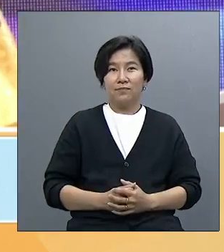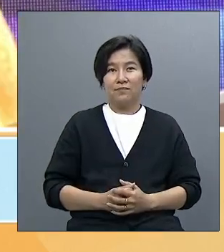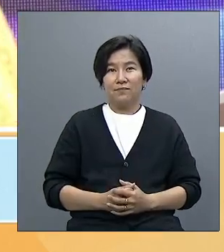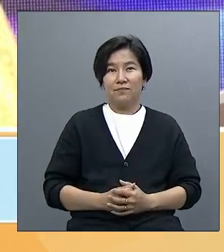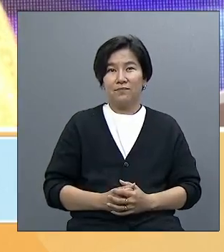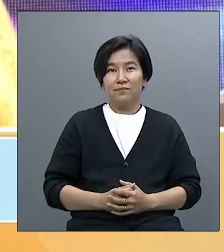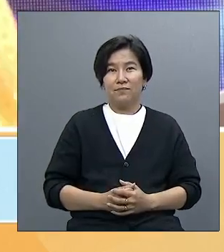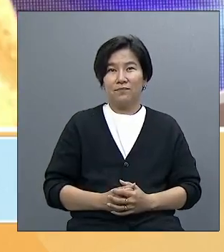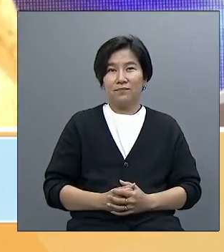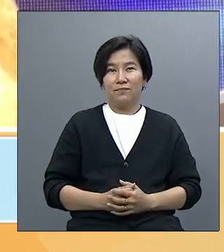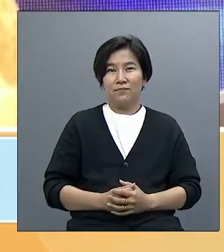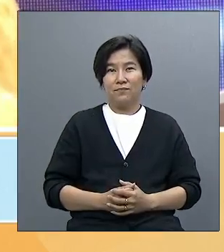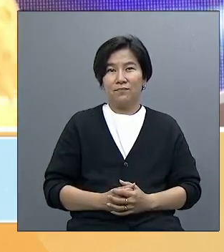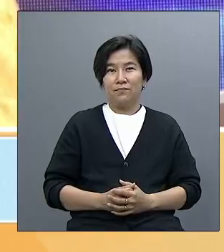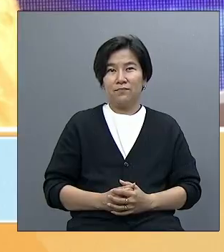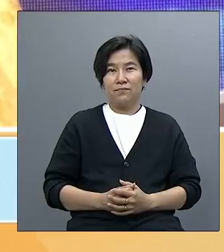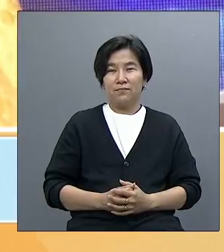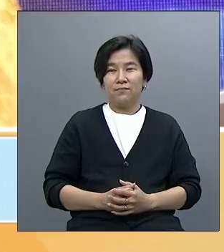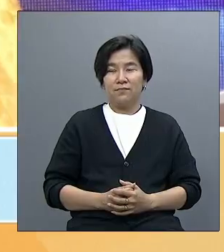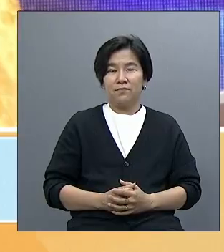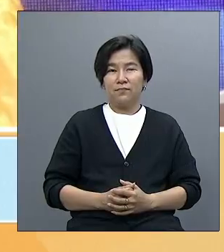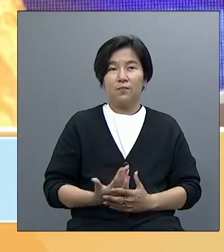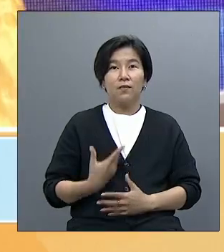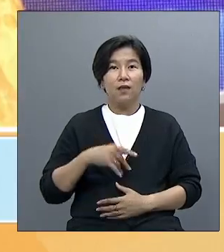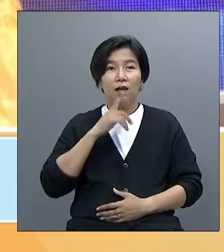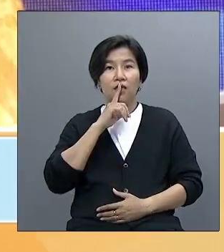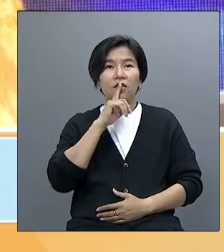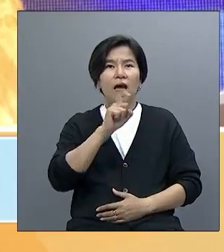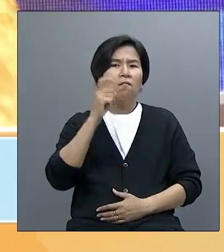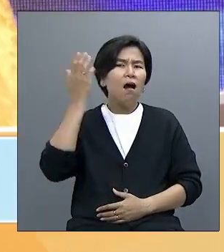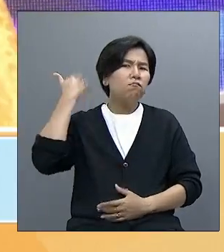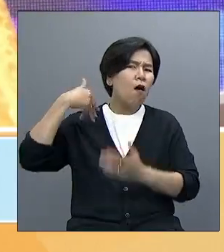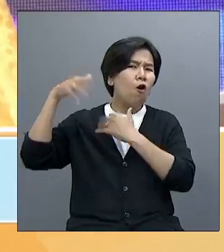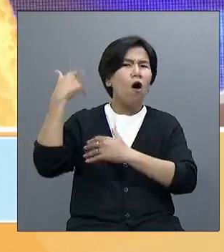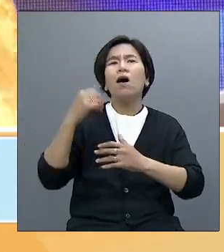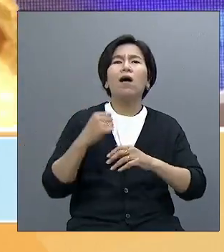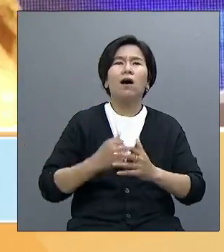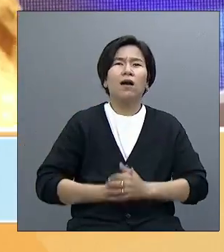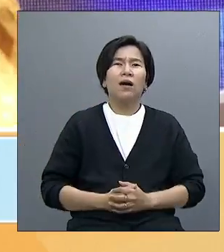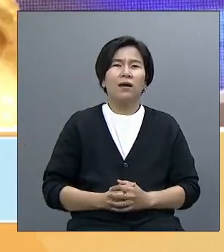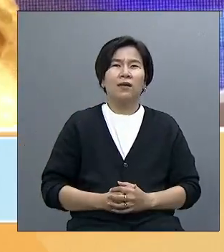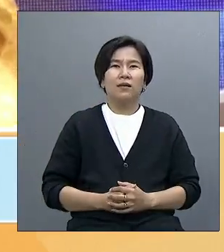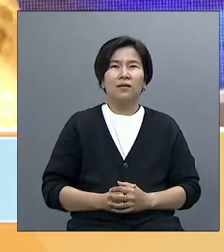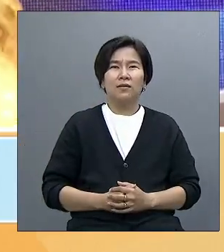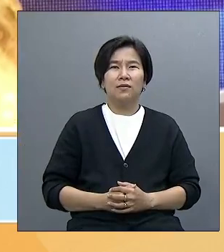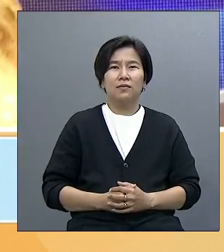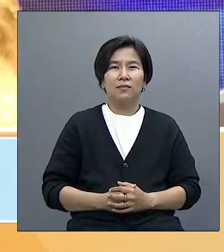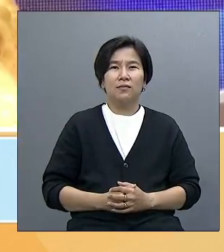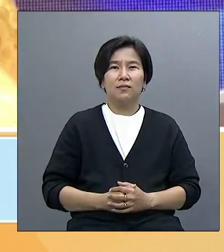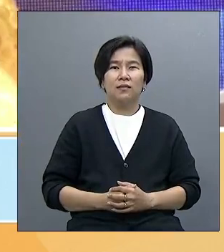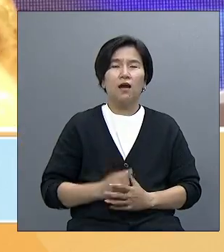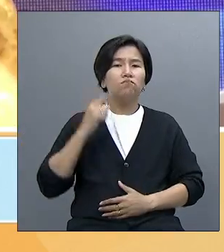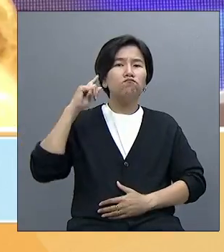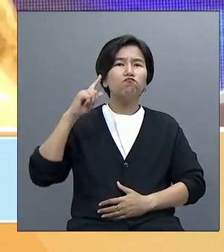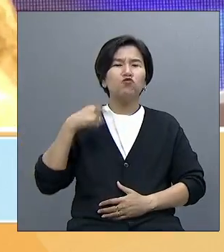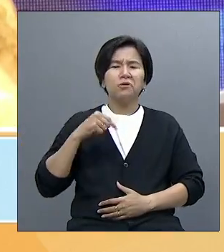าเล่นแล้วไม่เวิร์ก อาจารย์แต่เลิกถามอาจารย์แป๊ะเพิ่มเติมแล้วถ้าสมัยก่อนเนี่ยอะไรที่จะเป็นข้อแม้ในการปฏิเสธของฝ่